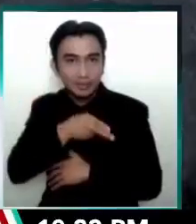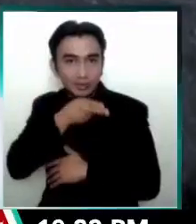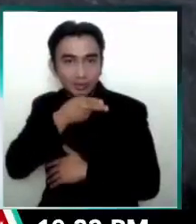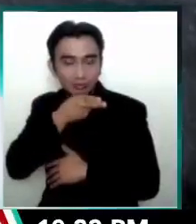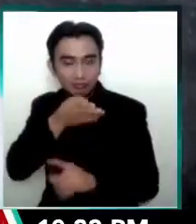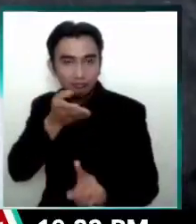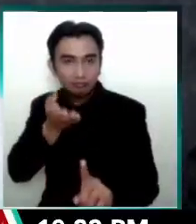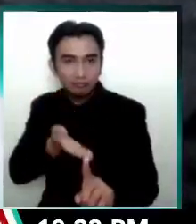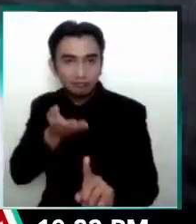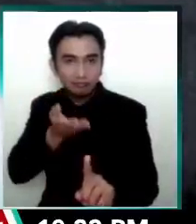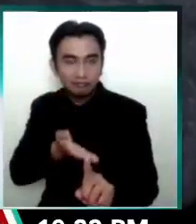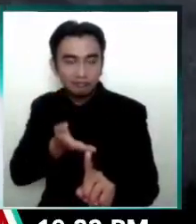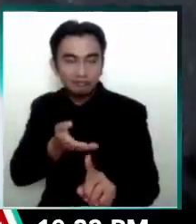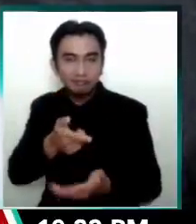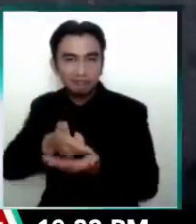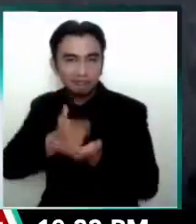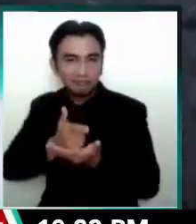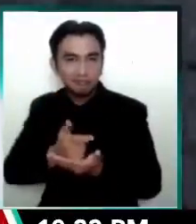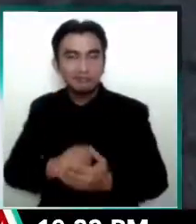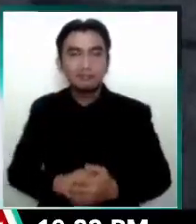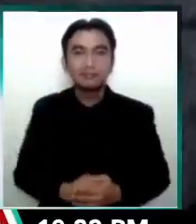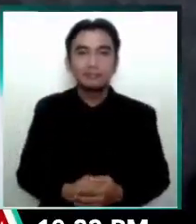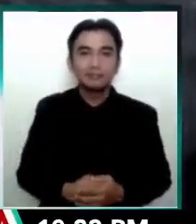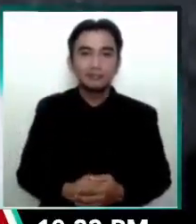ng pagkakataon na.